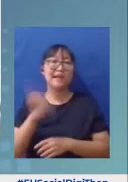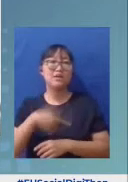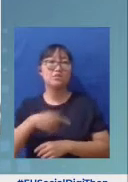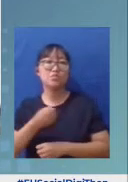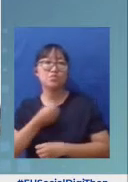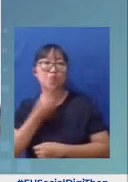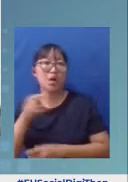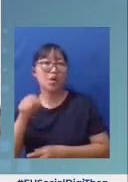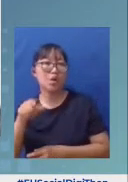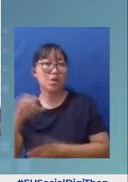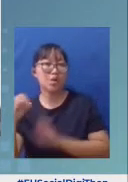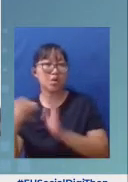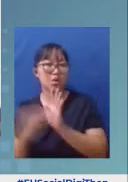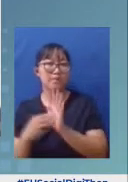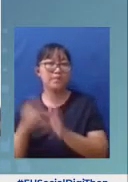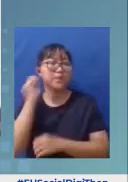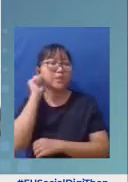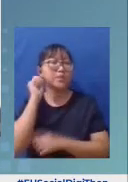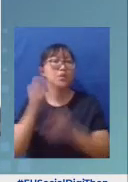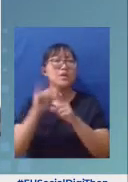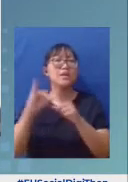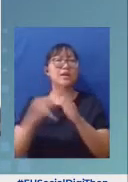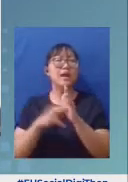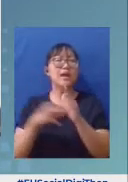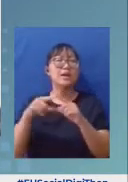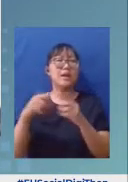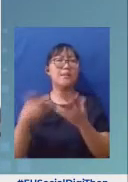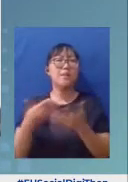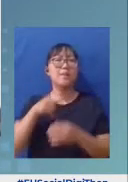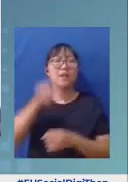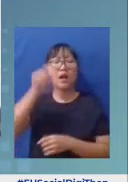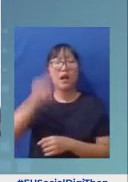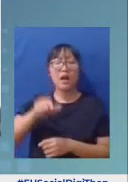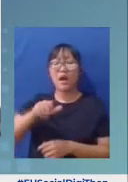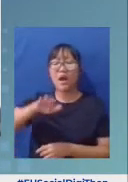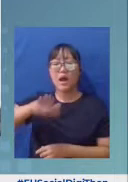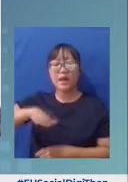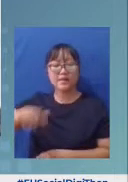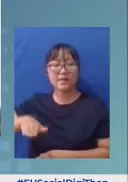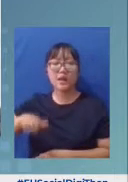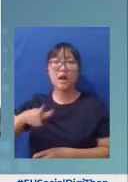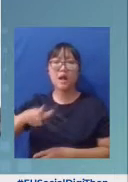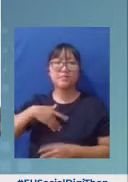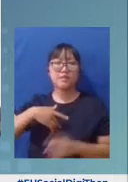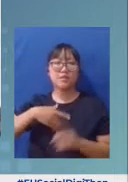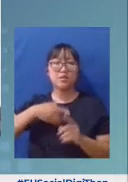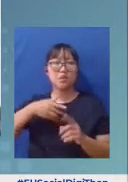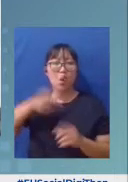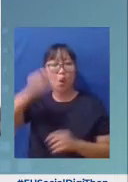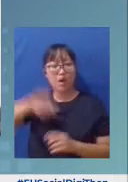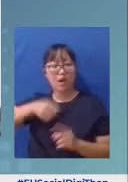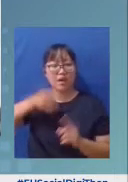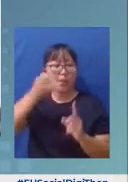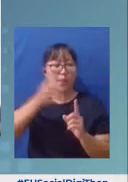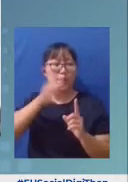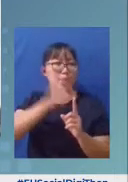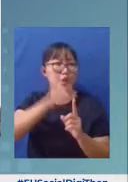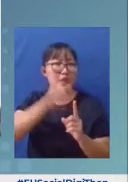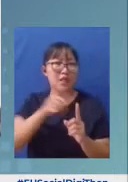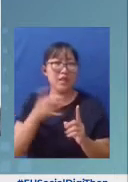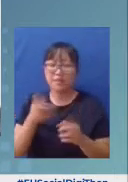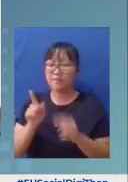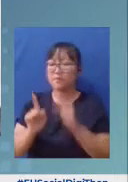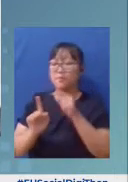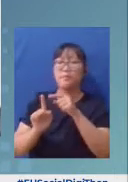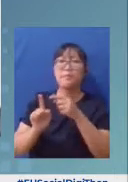Diana, cara mencegah anak tidak jadi pembuli bagaimana? Kalau tadi kita bicara korban, sekarang dia bertanya supaya nggak jadi pembuli, gimana Bu triknya nih